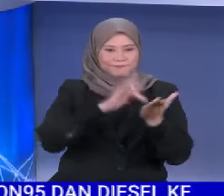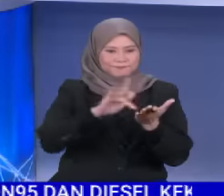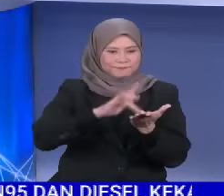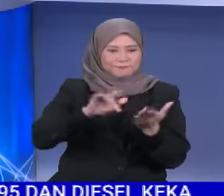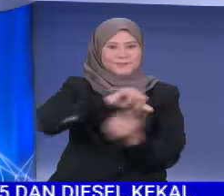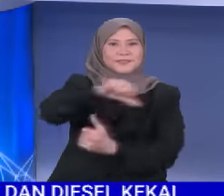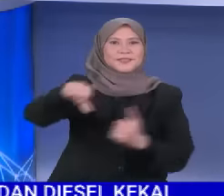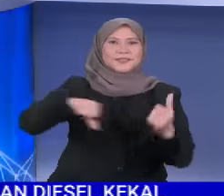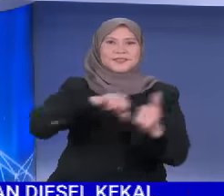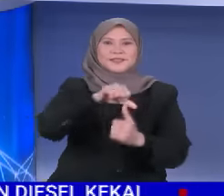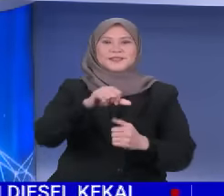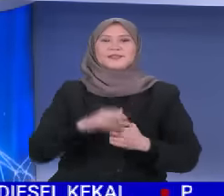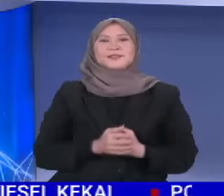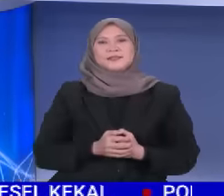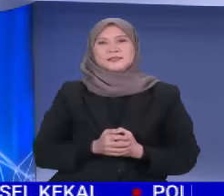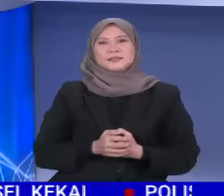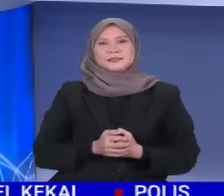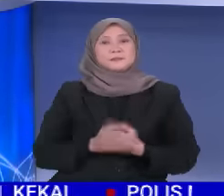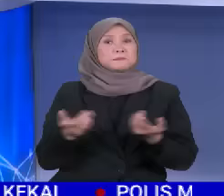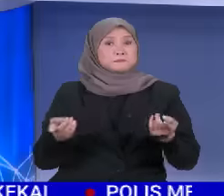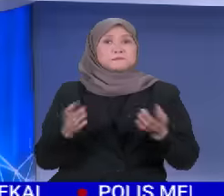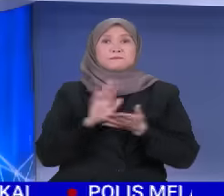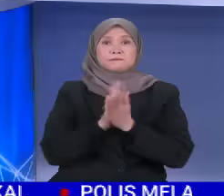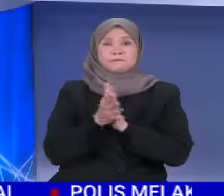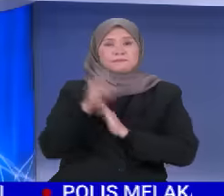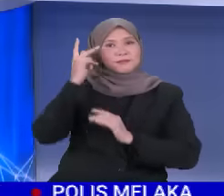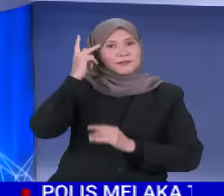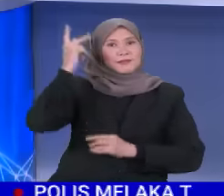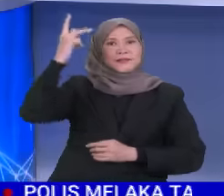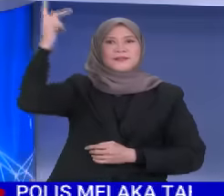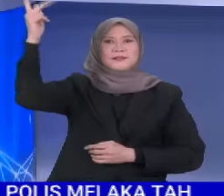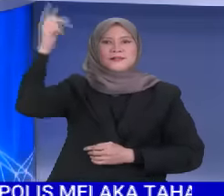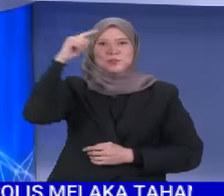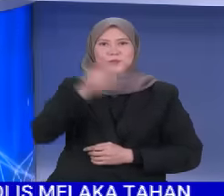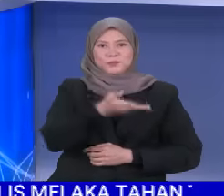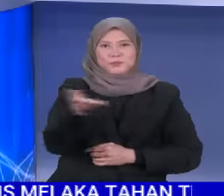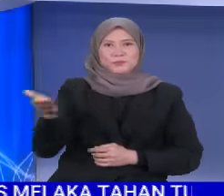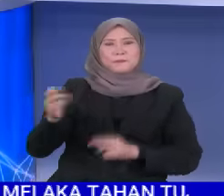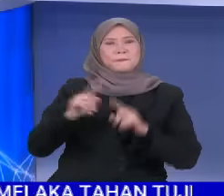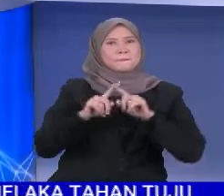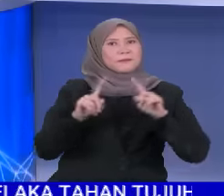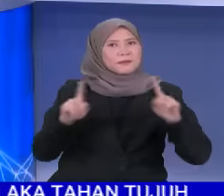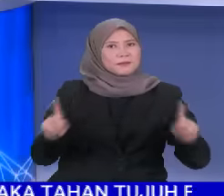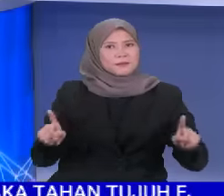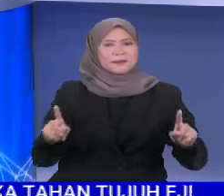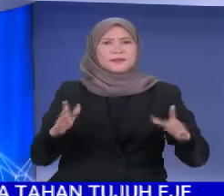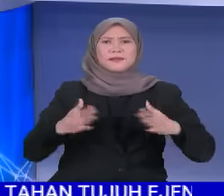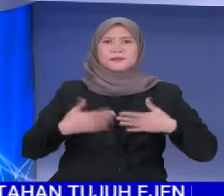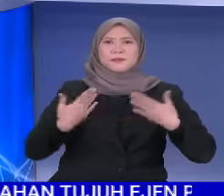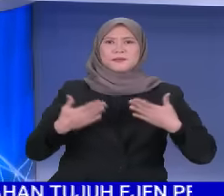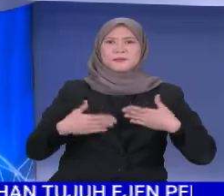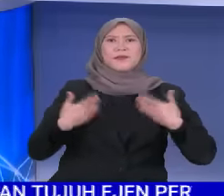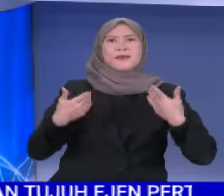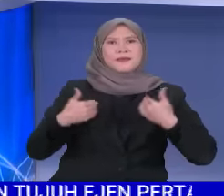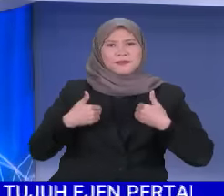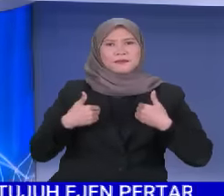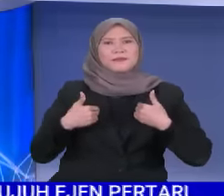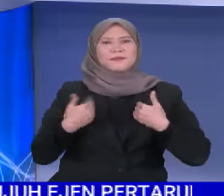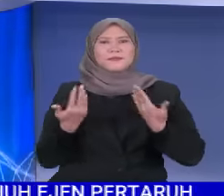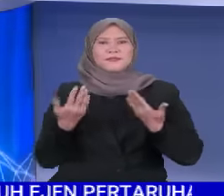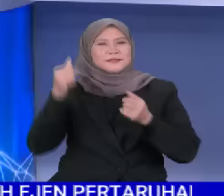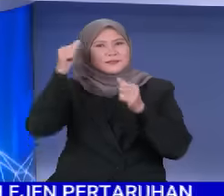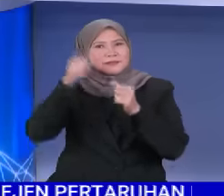media sudah pasti ini jadi kenangan indah buat mereka namun di sebalik kegembiraan terselip